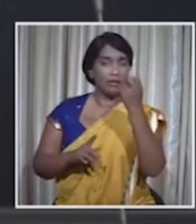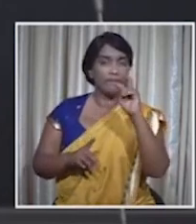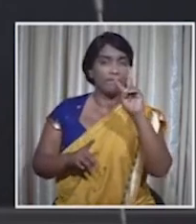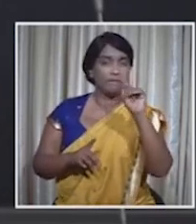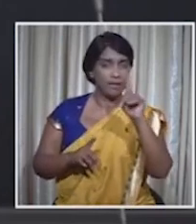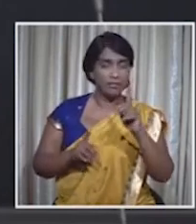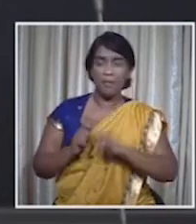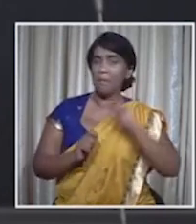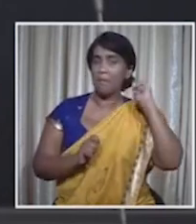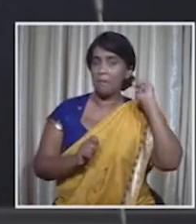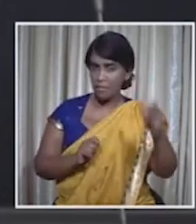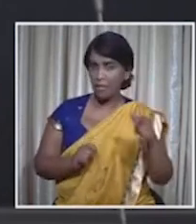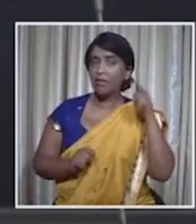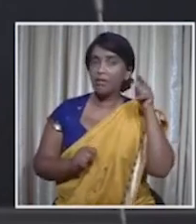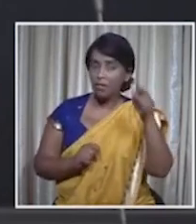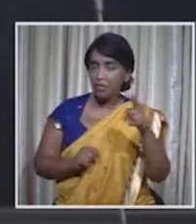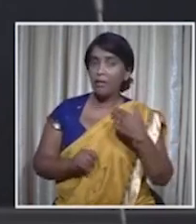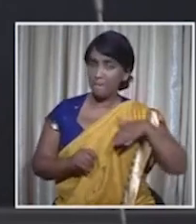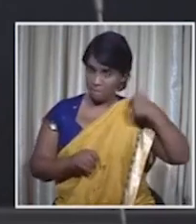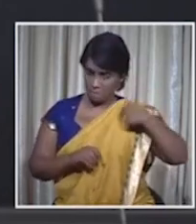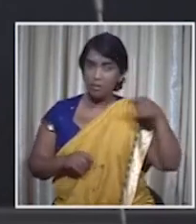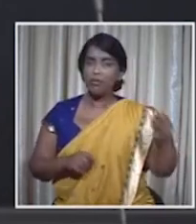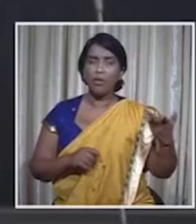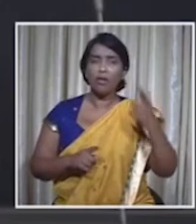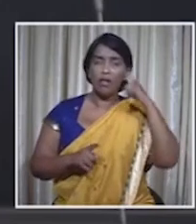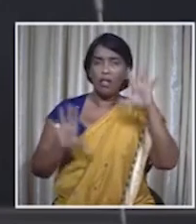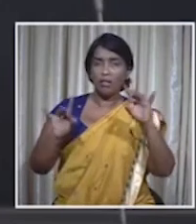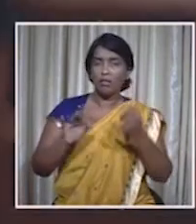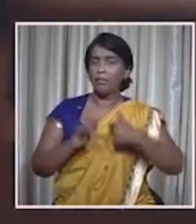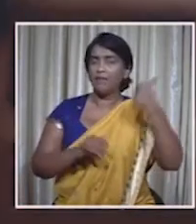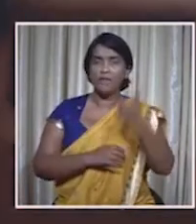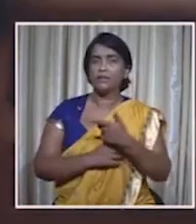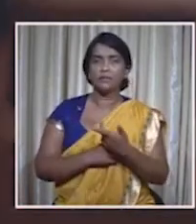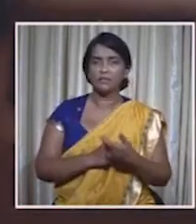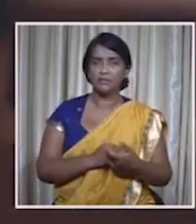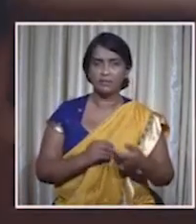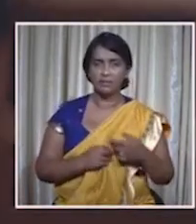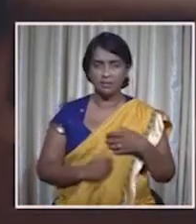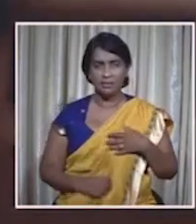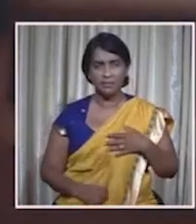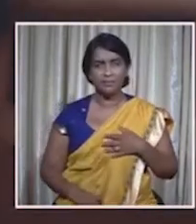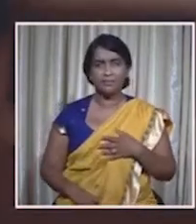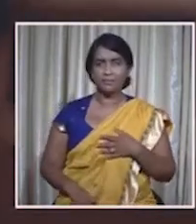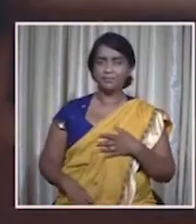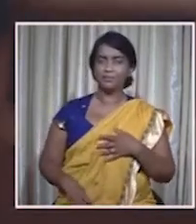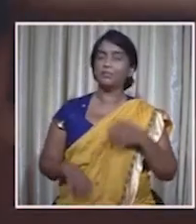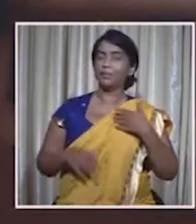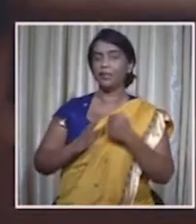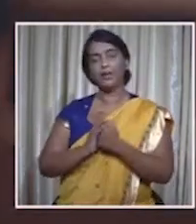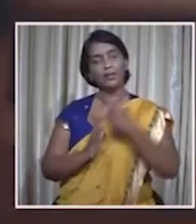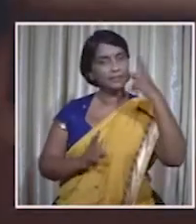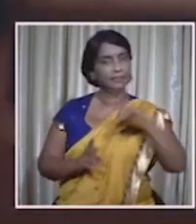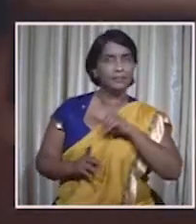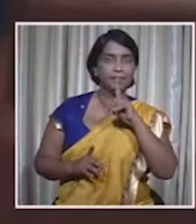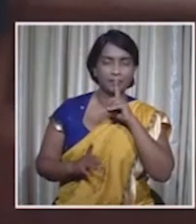ඔබ වියදම් කරේ ඔබතුමාට තියෙන ප්‍රමුඛතාවයද නැත්නම් තාර වලට තියෙන ප්‍රමුඛතාවයද? අලින්දේ ගරු නියෝජක කතානායකතුමනි,